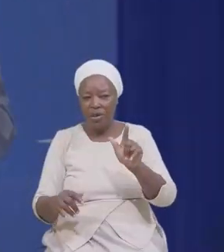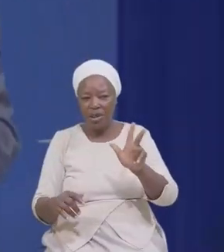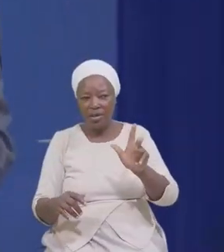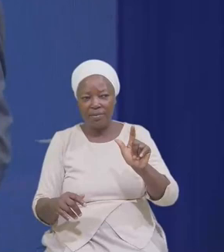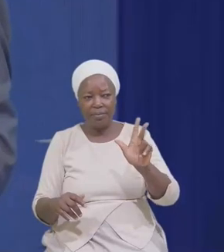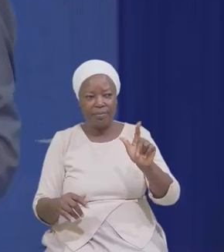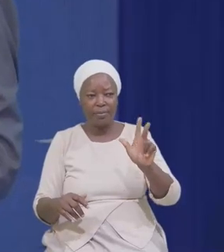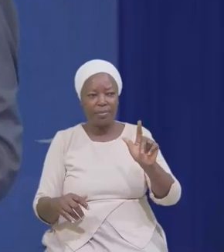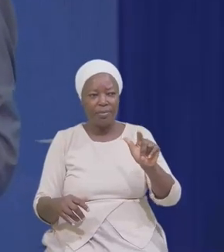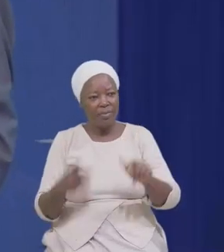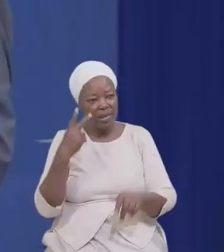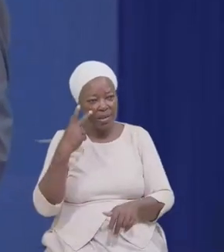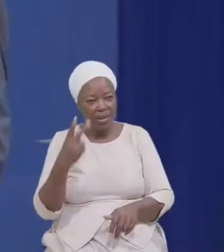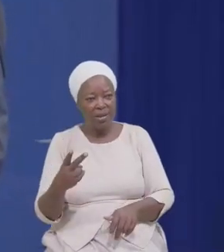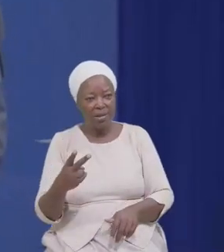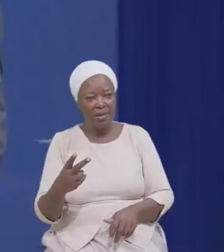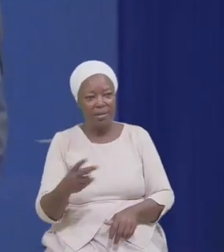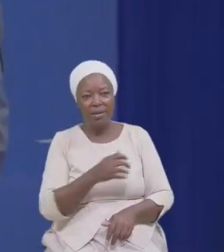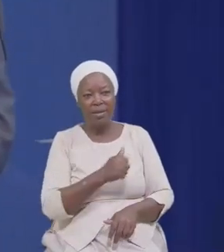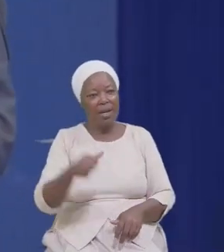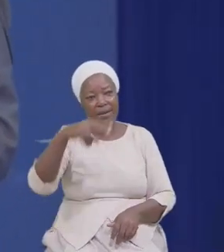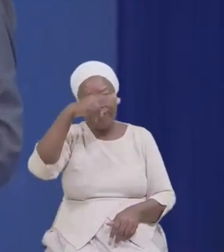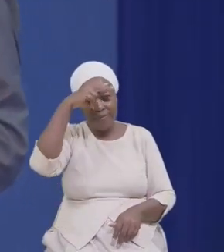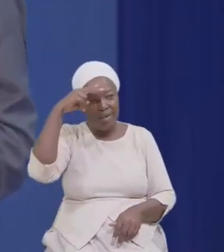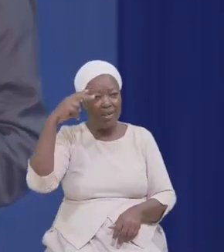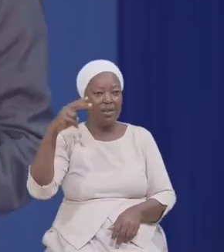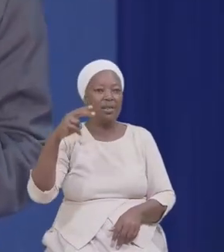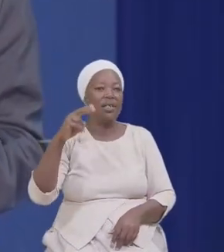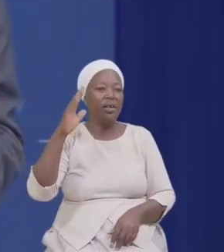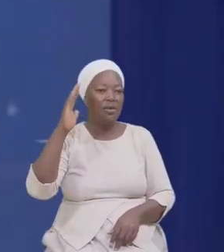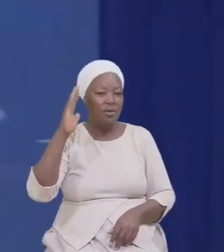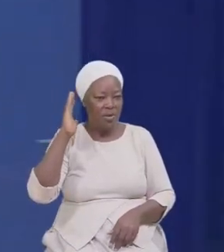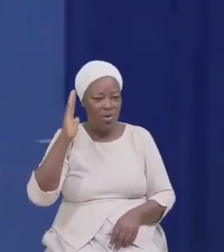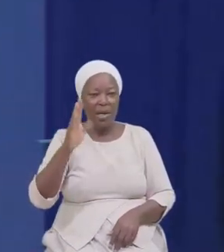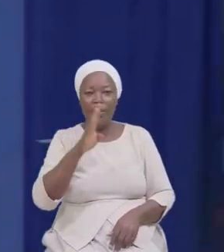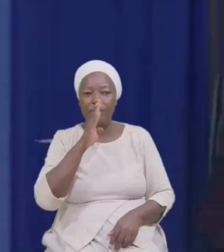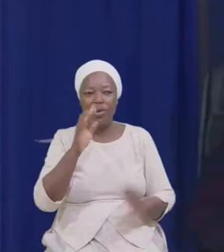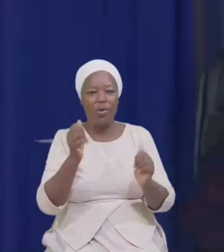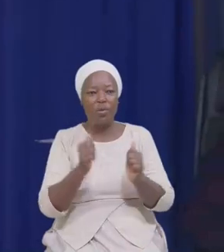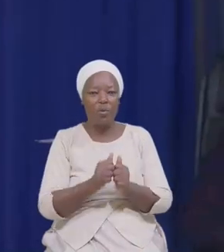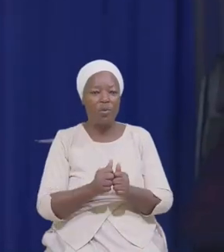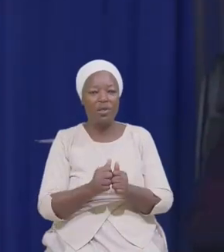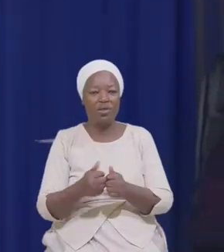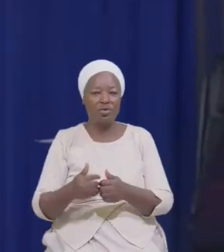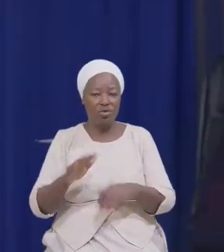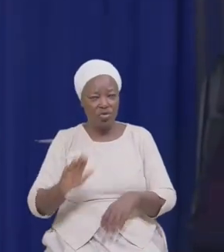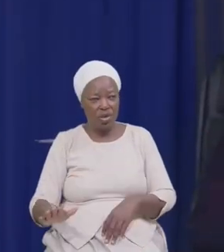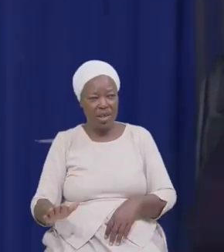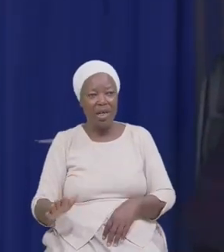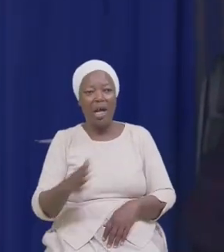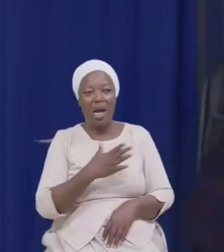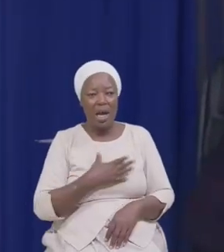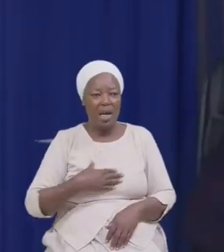dit, voici, la Vierge sera enceinte, elle enfantera un